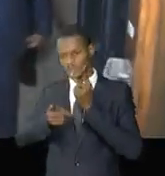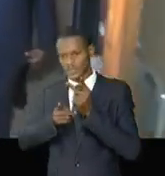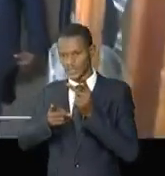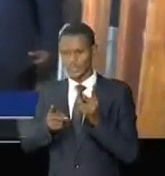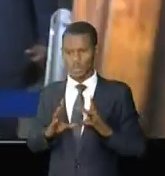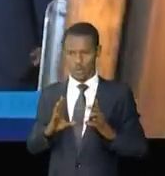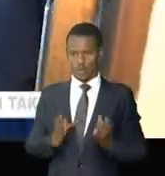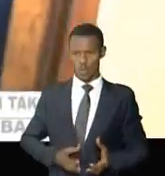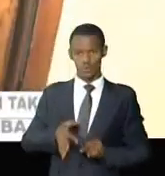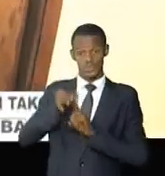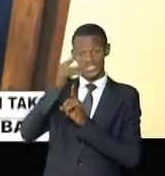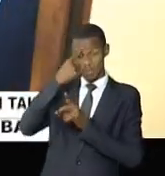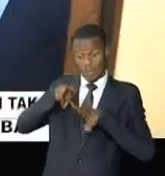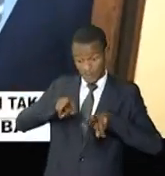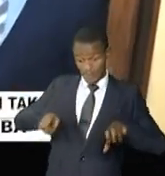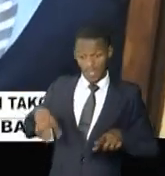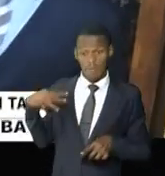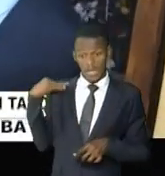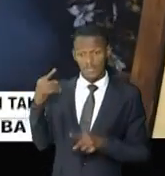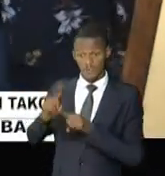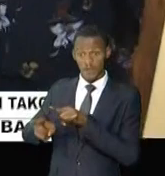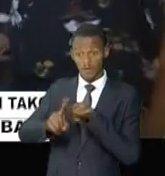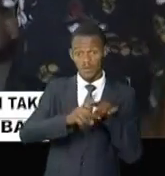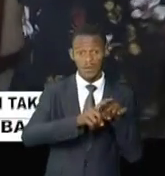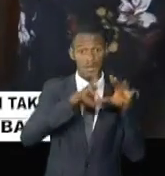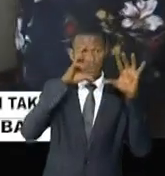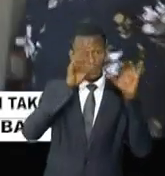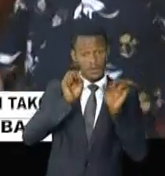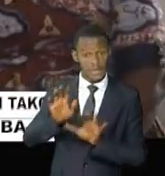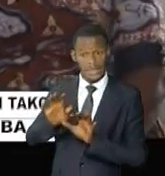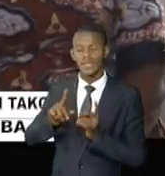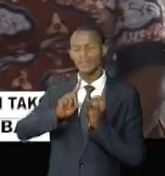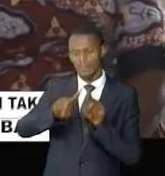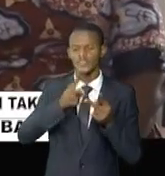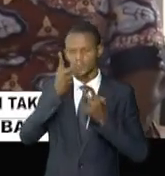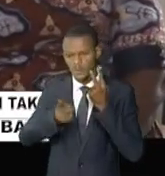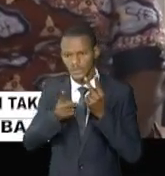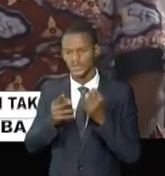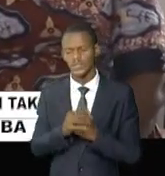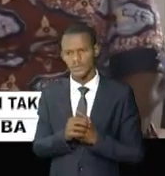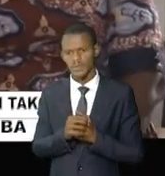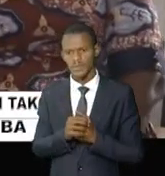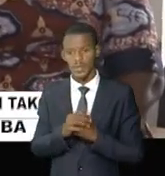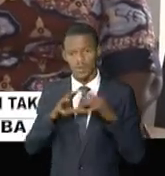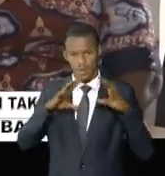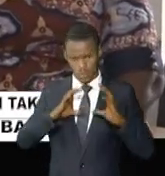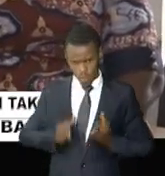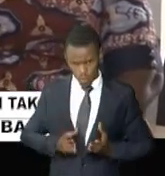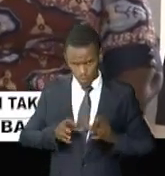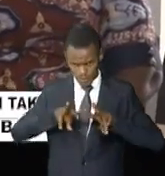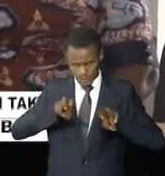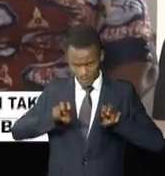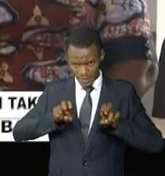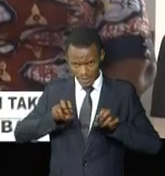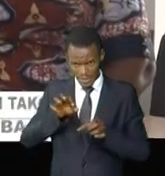chargée d'examiner les différentes candidatures à l'élection du bureau définitif du Sénat. Commission spéciale dirigée par l'honorable Évariste